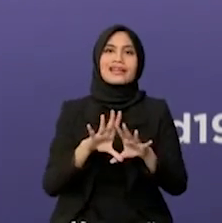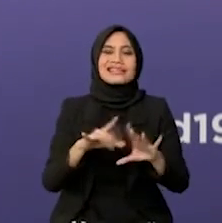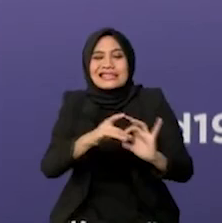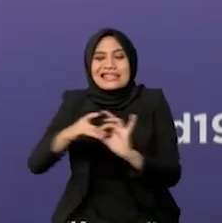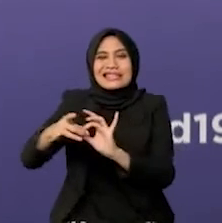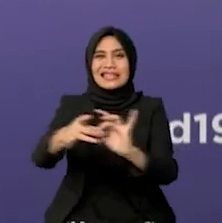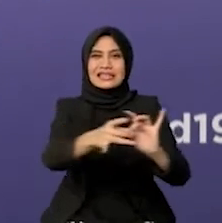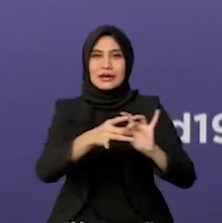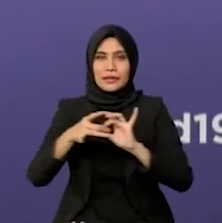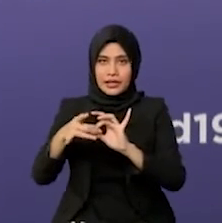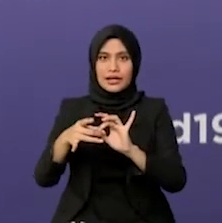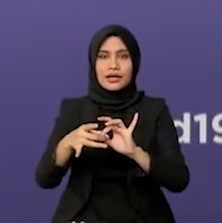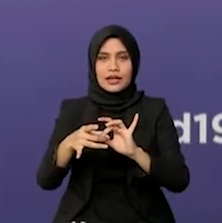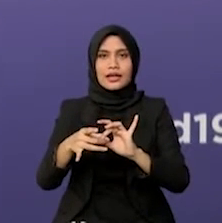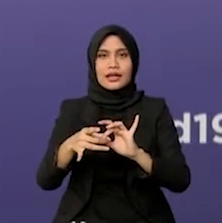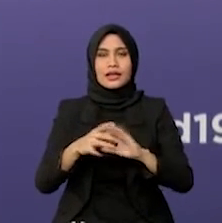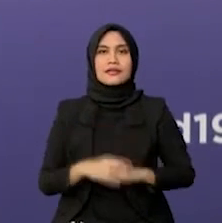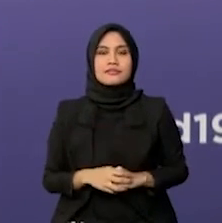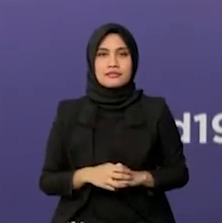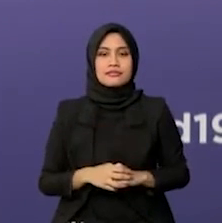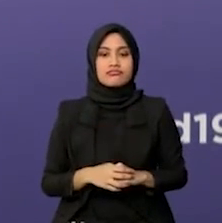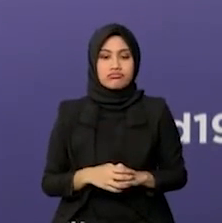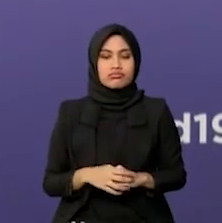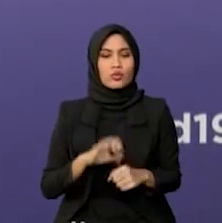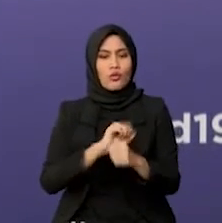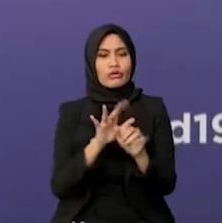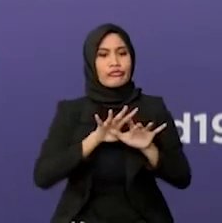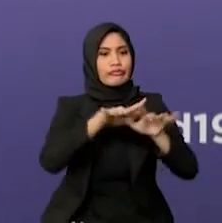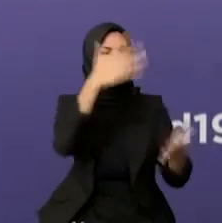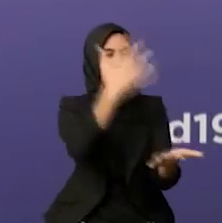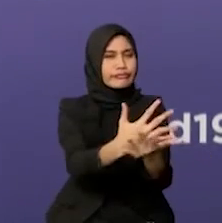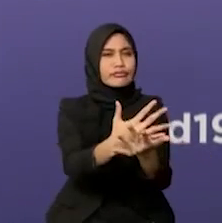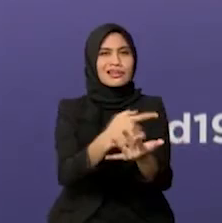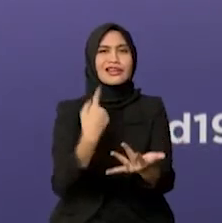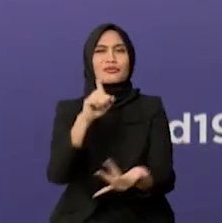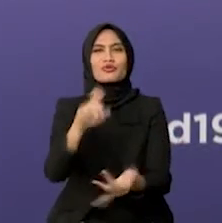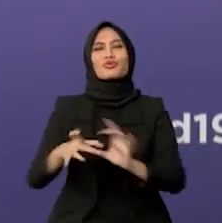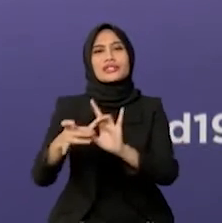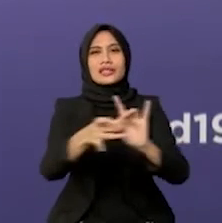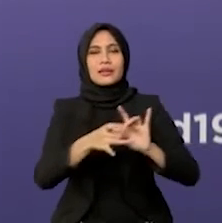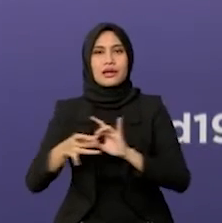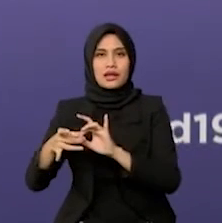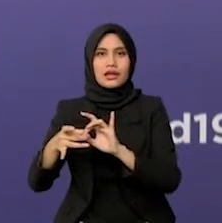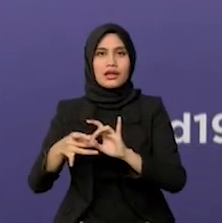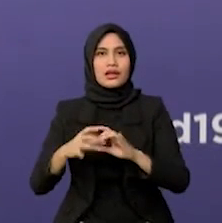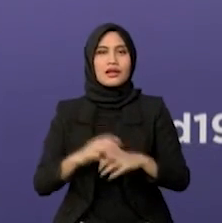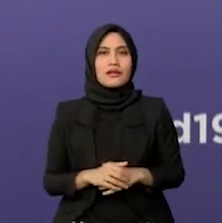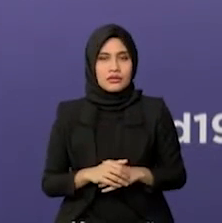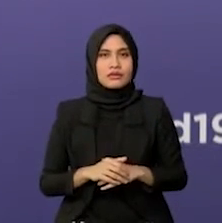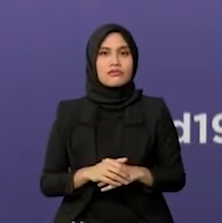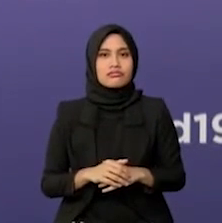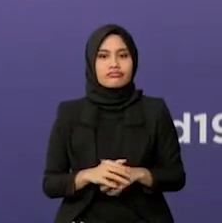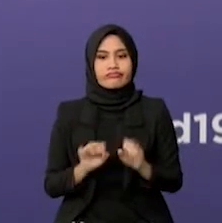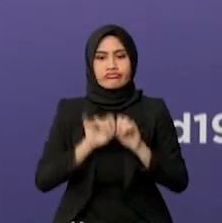sama untuk menghentikan penyebaran copied 19 ini dengan cara memutuskan